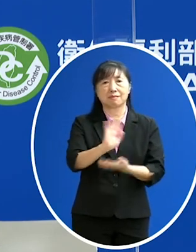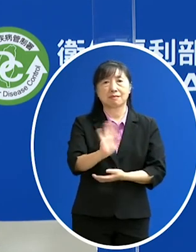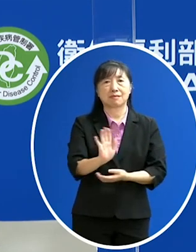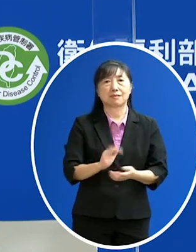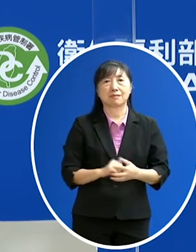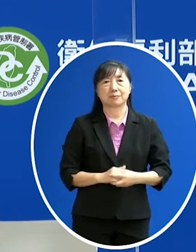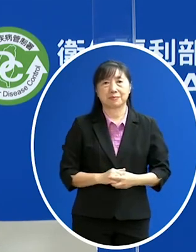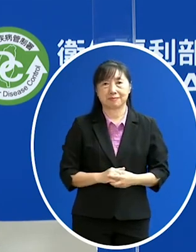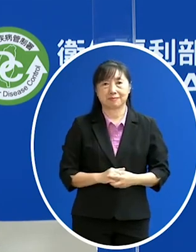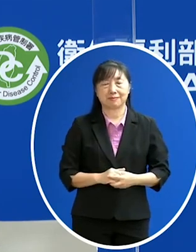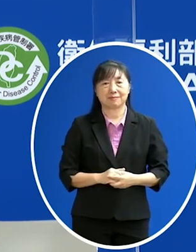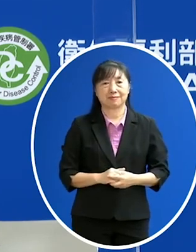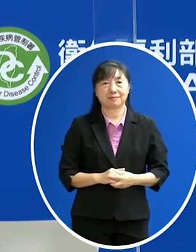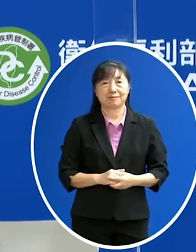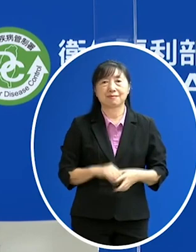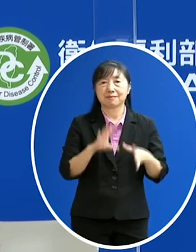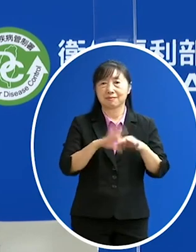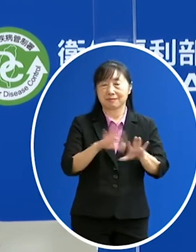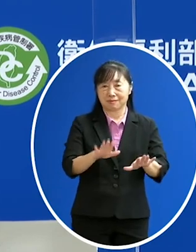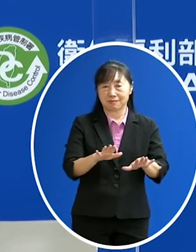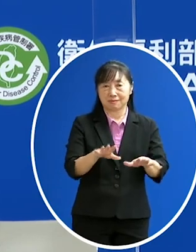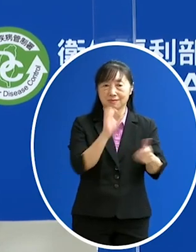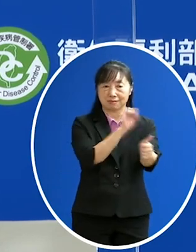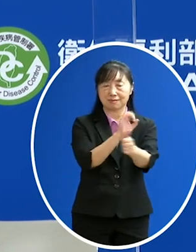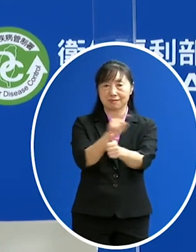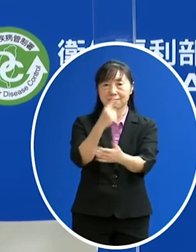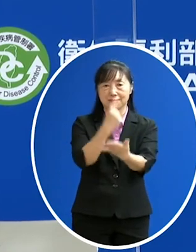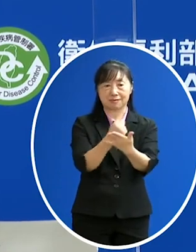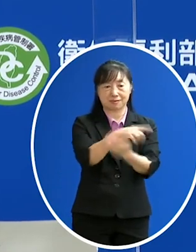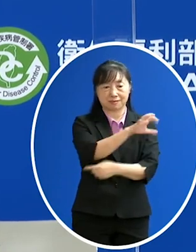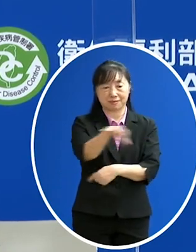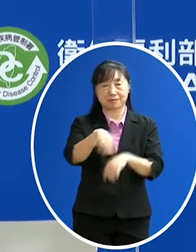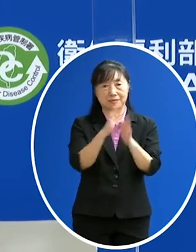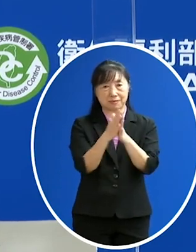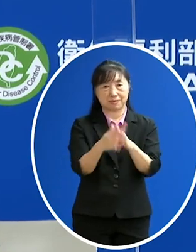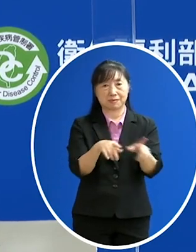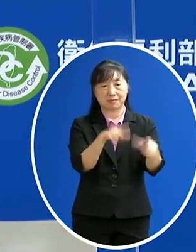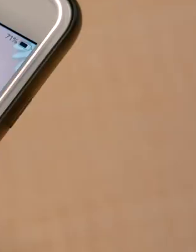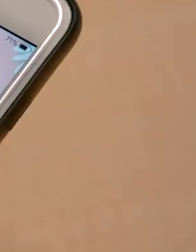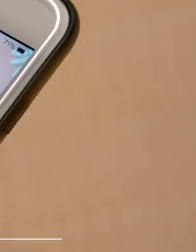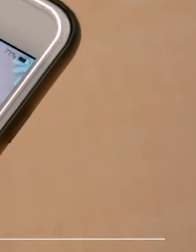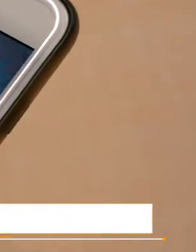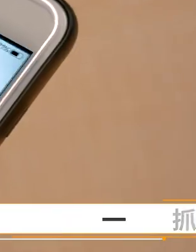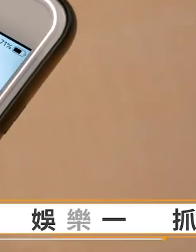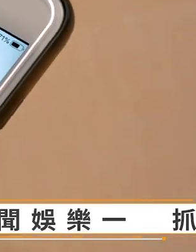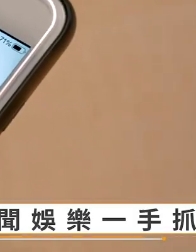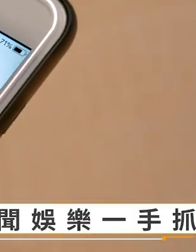是特别请所有的县市务必遵守这样的一个规范。